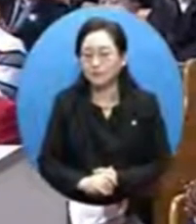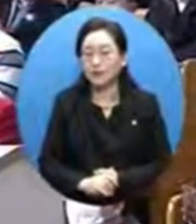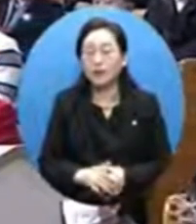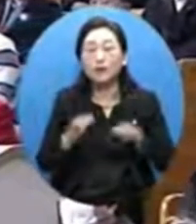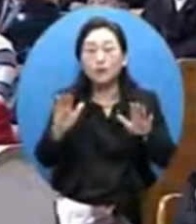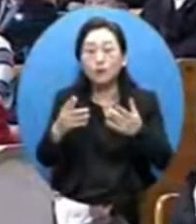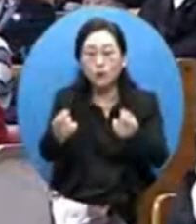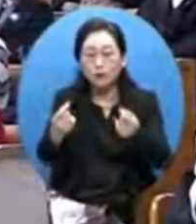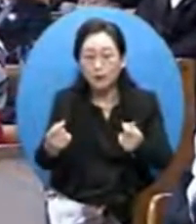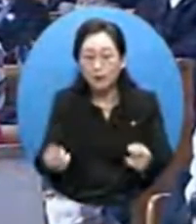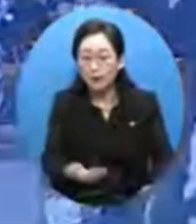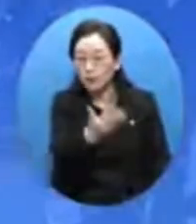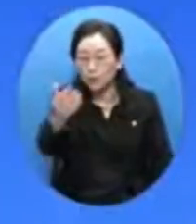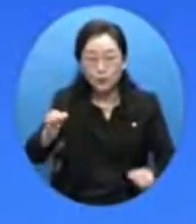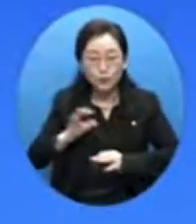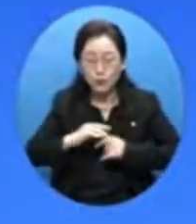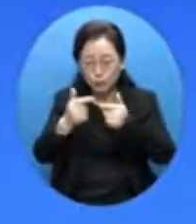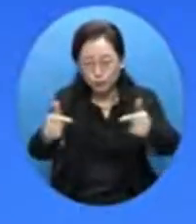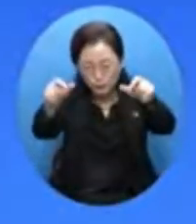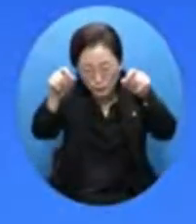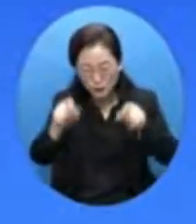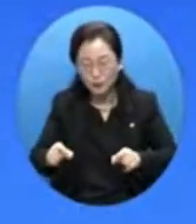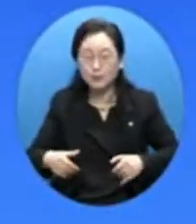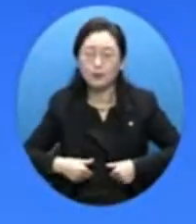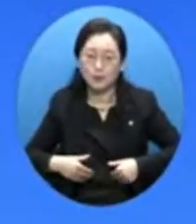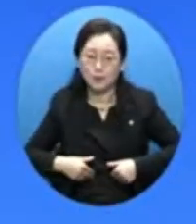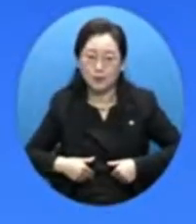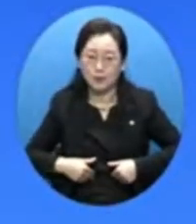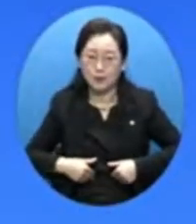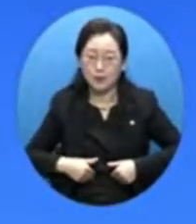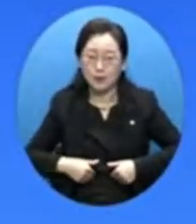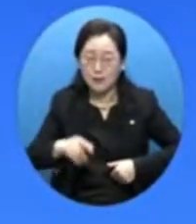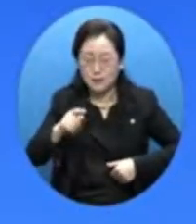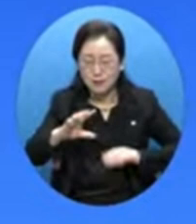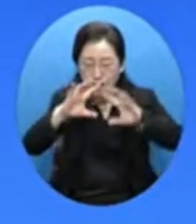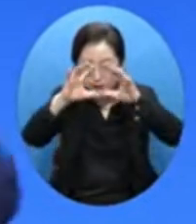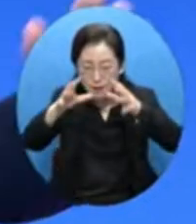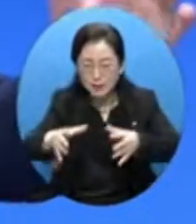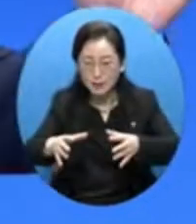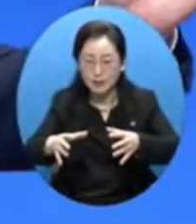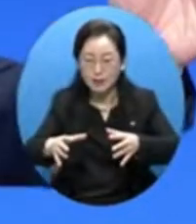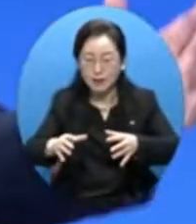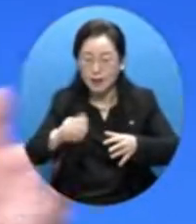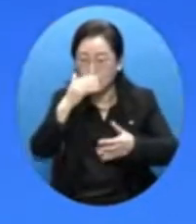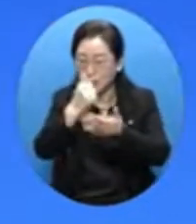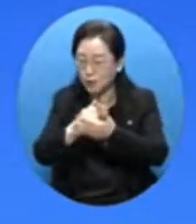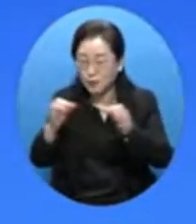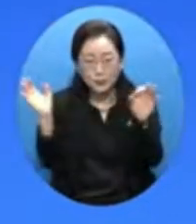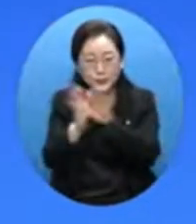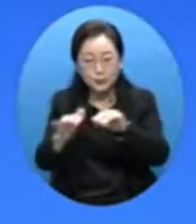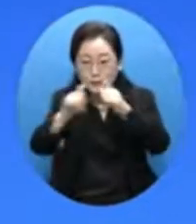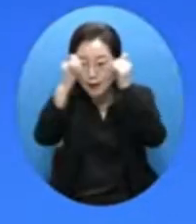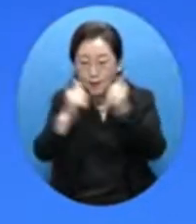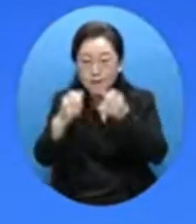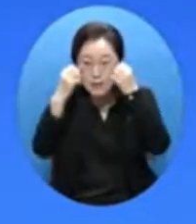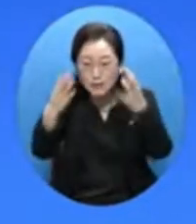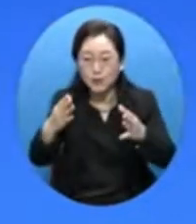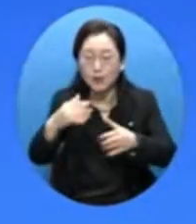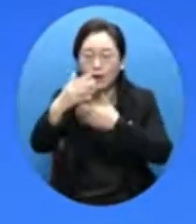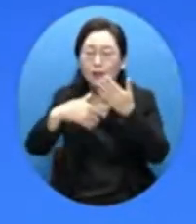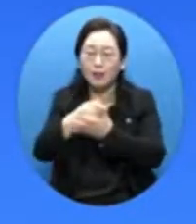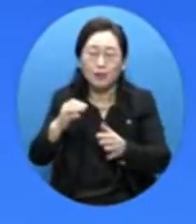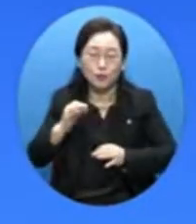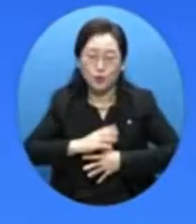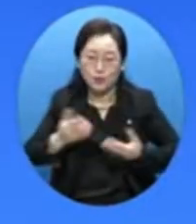올라도 놀라운 붕이 일어나기를 바랍니다. 이 같은 놀라운 붕이 일어나서 이 땅의 모든 범죄가 사라지고 이 사회가 새로워지고 하나님의 놀라운